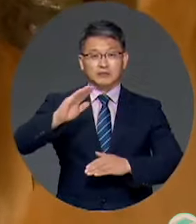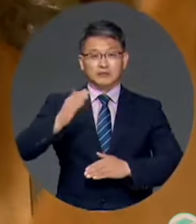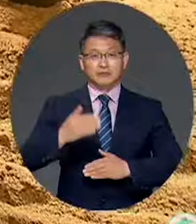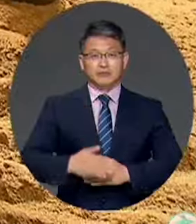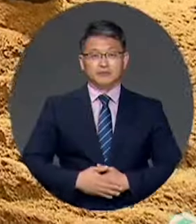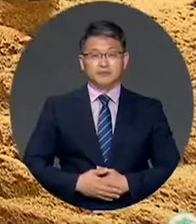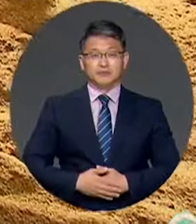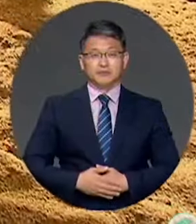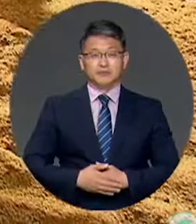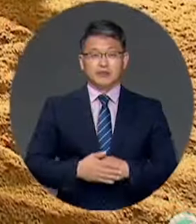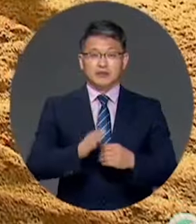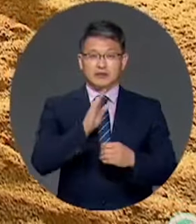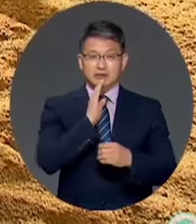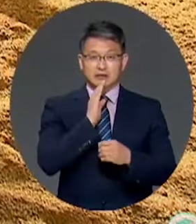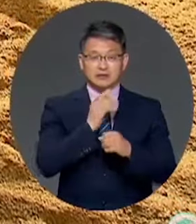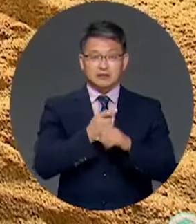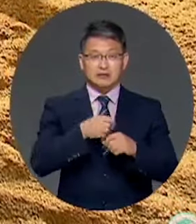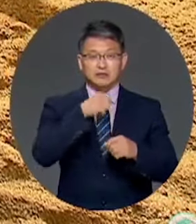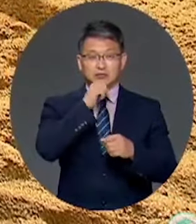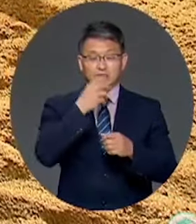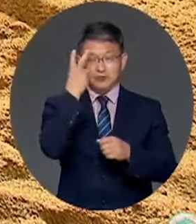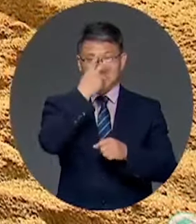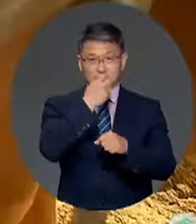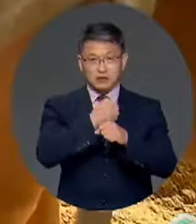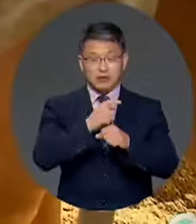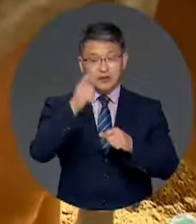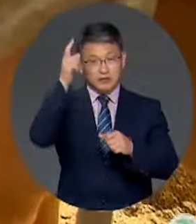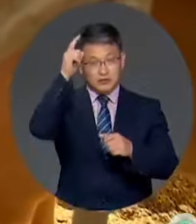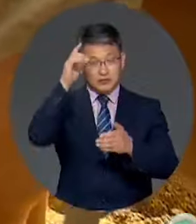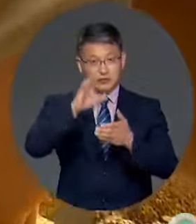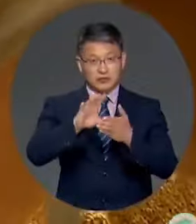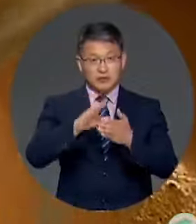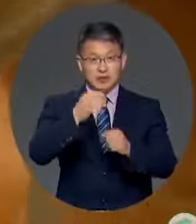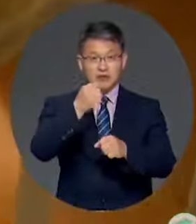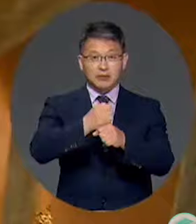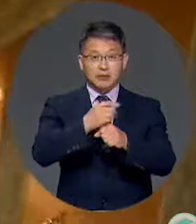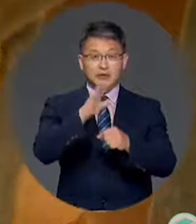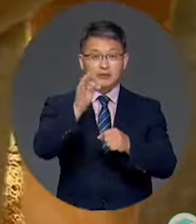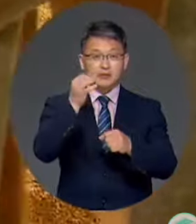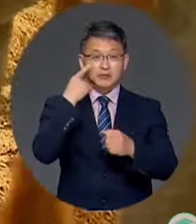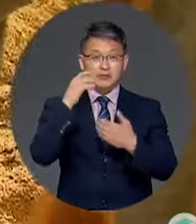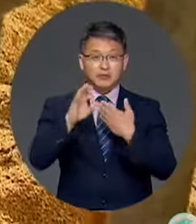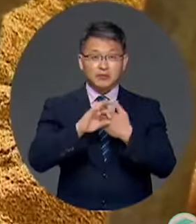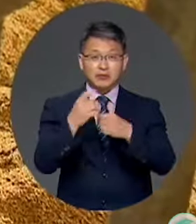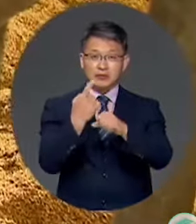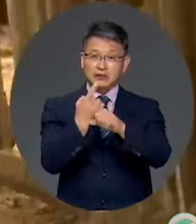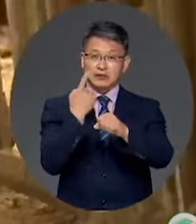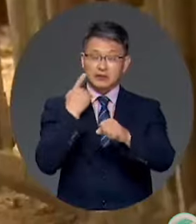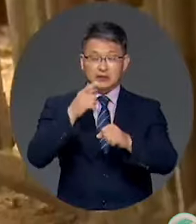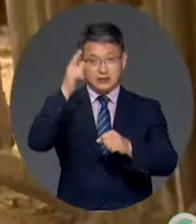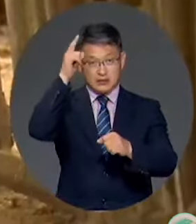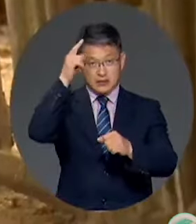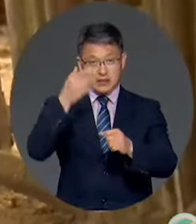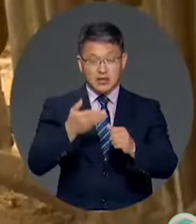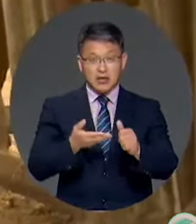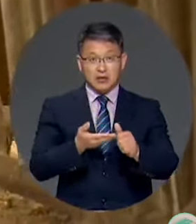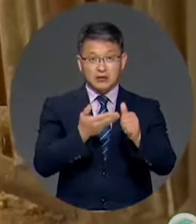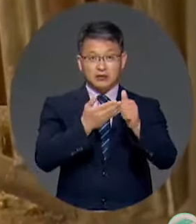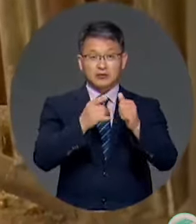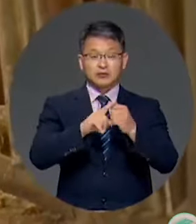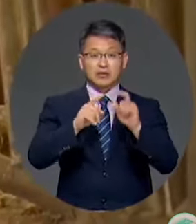넘습니다. 실제로 통계청이 조사한 축산물 생산비를 보면 지난해 한우 비우그 한